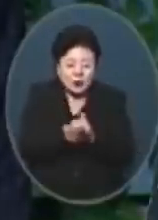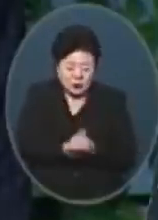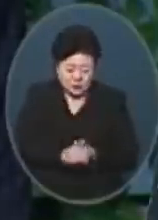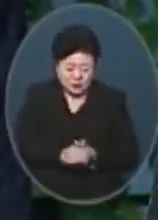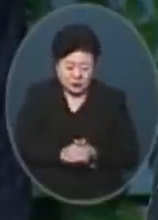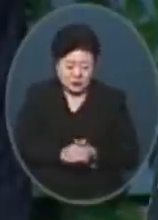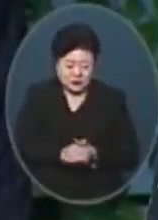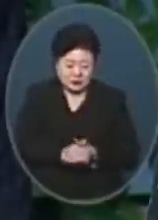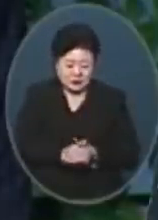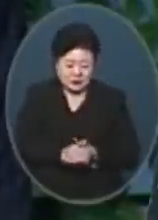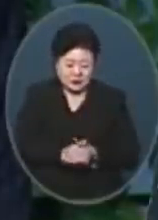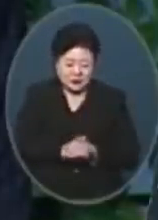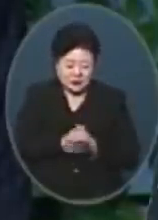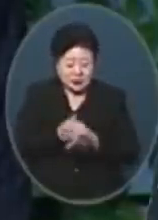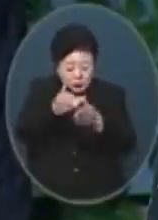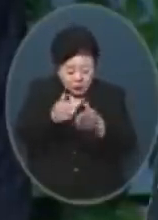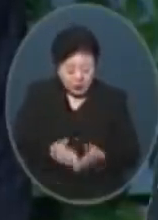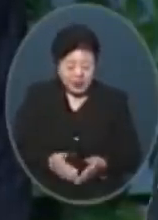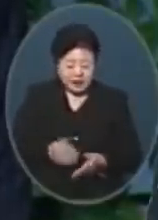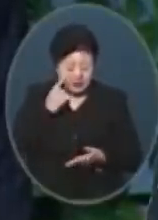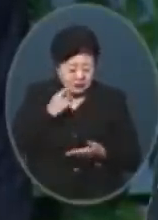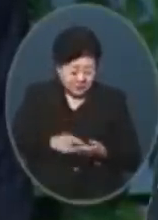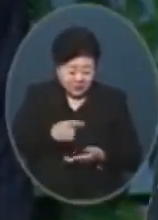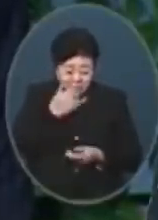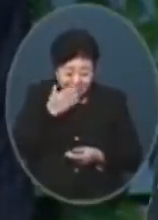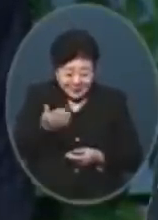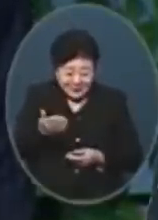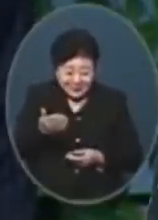찾아갈 수 있는 것은 기도를 통해서